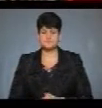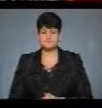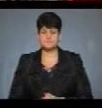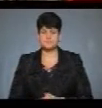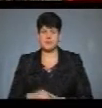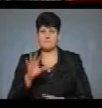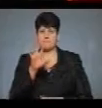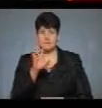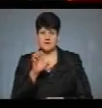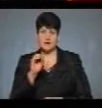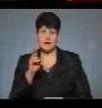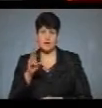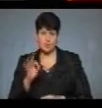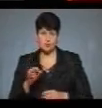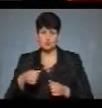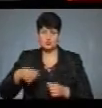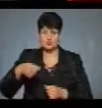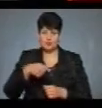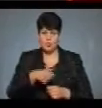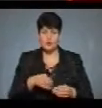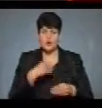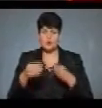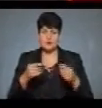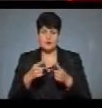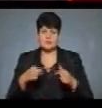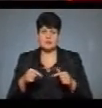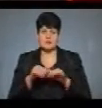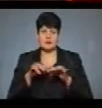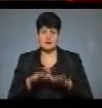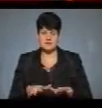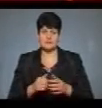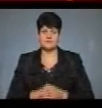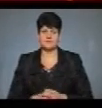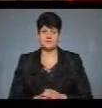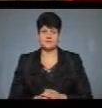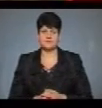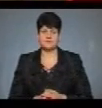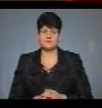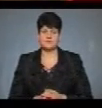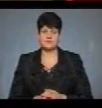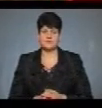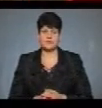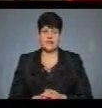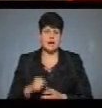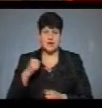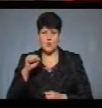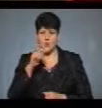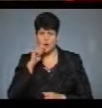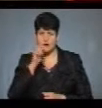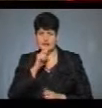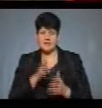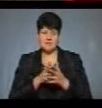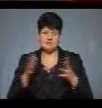Понад 500 екологічних сумок тернополянам роздали організатори акції «Пакетам торба». Рекорд України. Найбільша